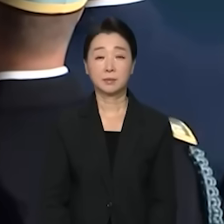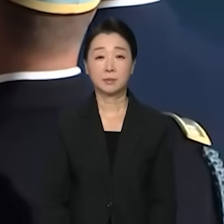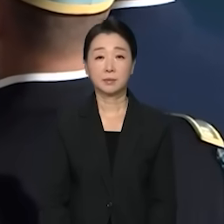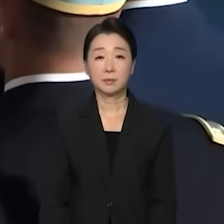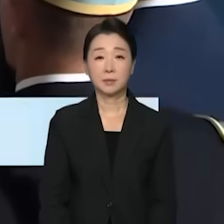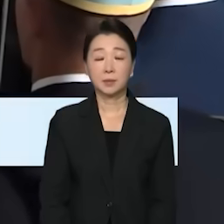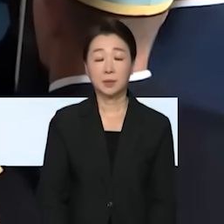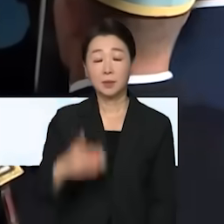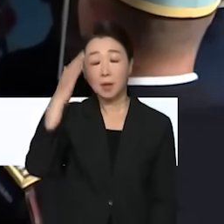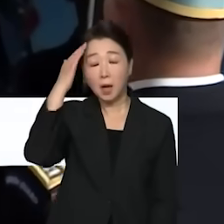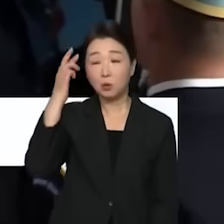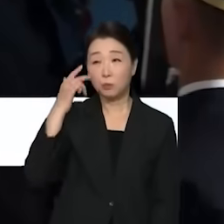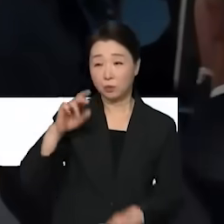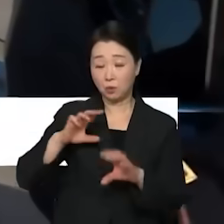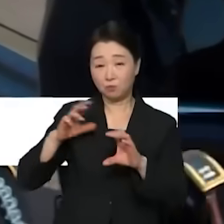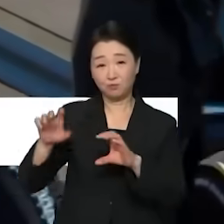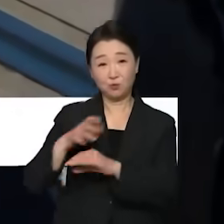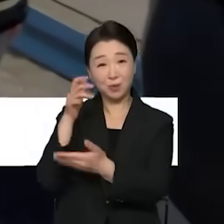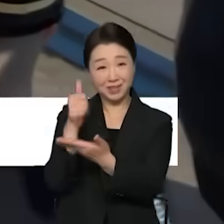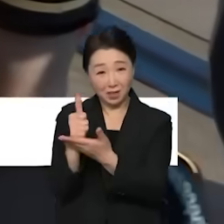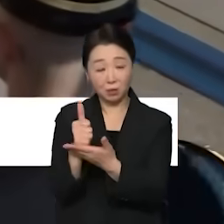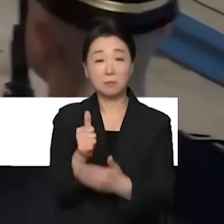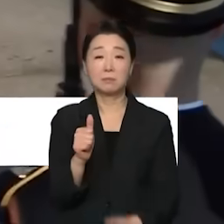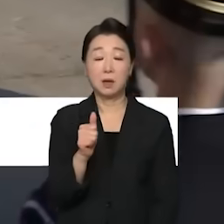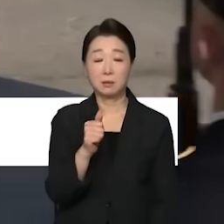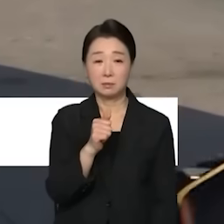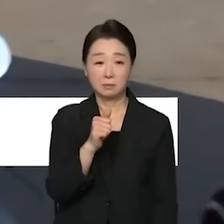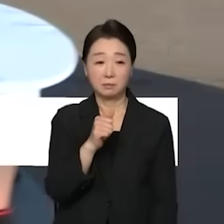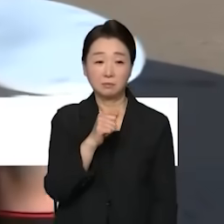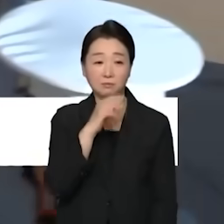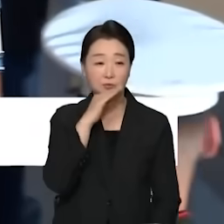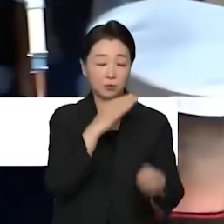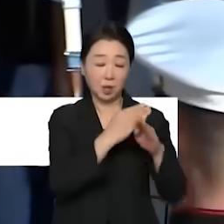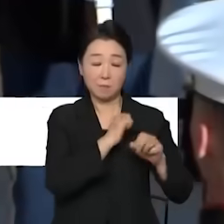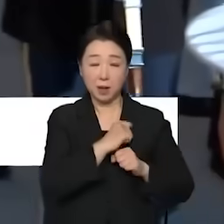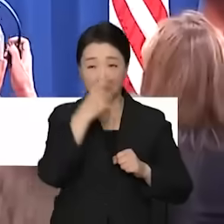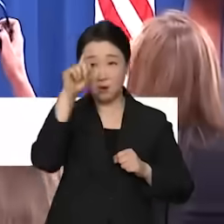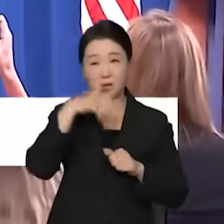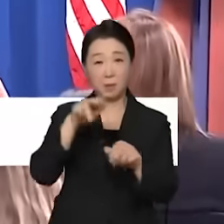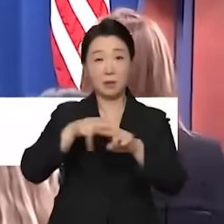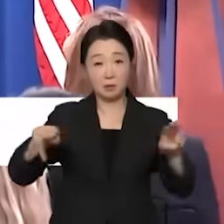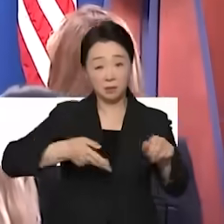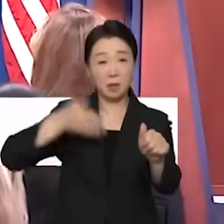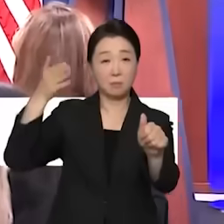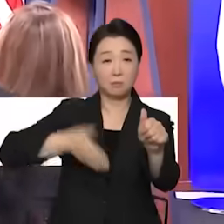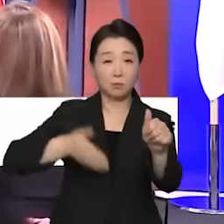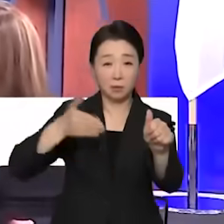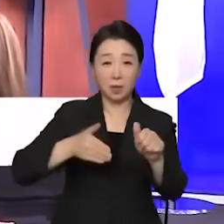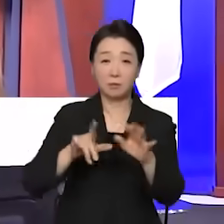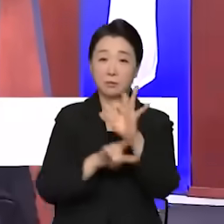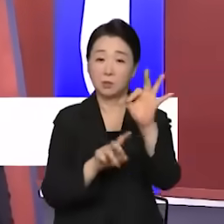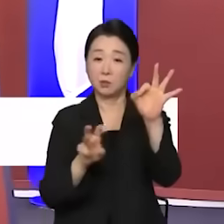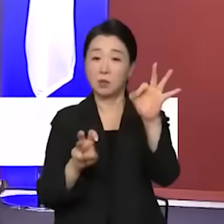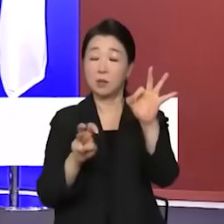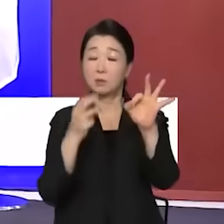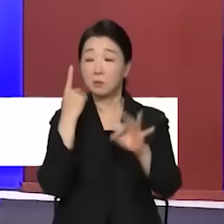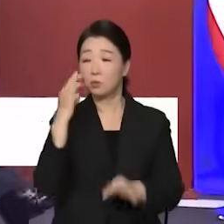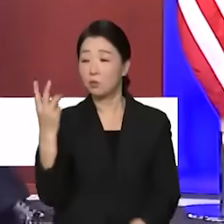한미 국방장관은 북한의 러시아 파병 즉각 철회를 촉구했습니다. 현지 시간 30일 미국 워싱턴에서